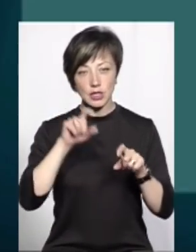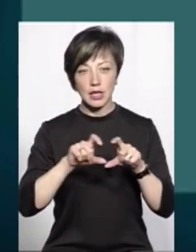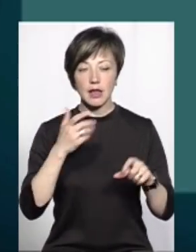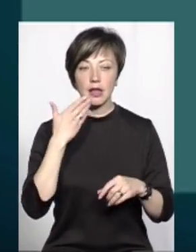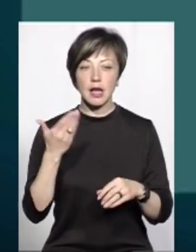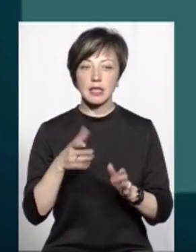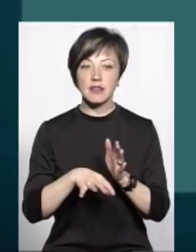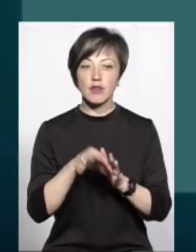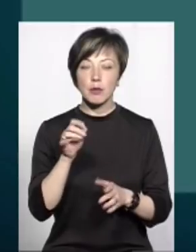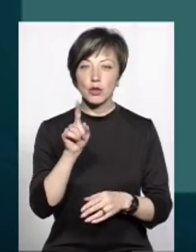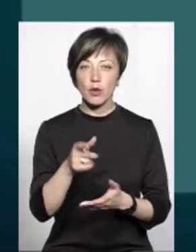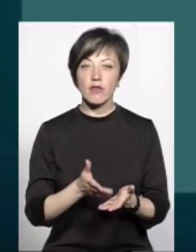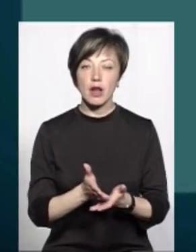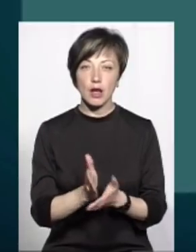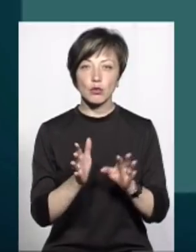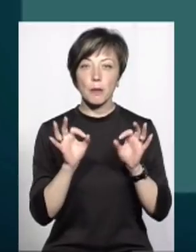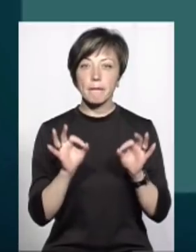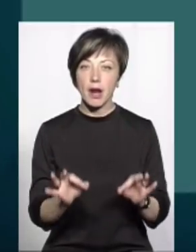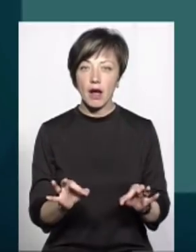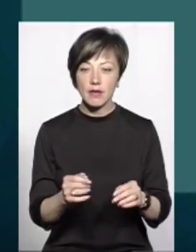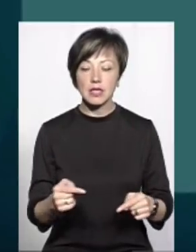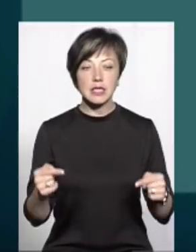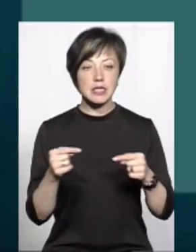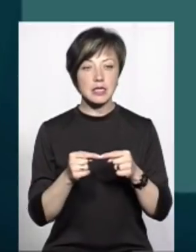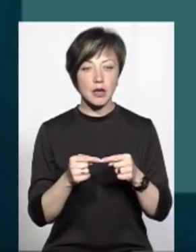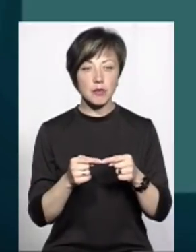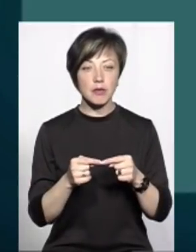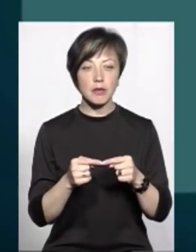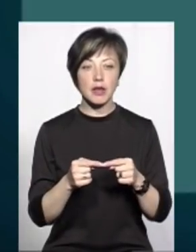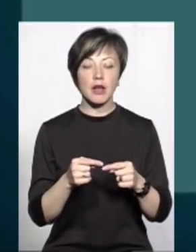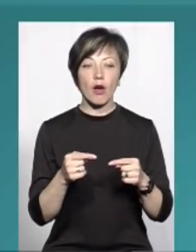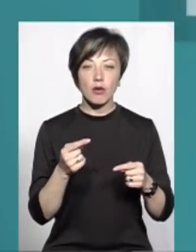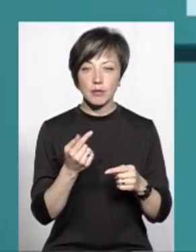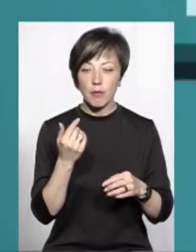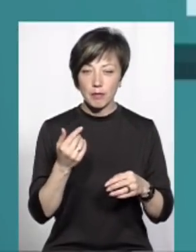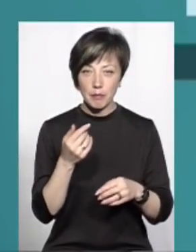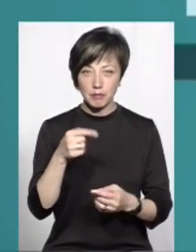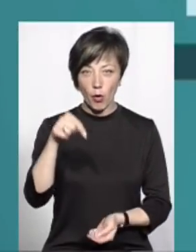вибрати саме той варіант, який буде правильним саме от якійсь конкретній дитині.